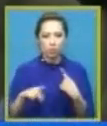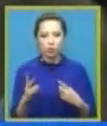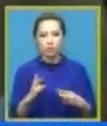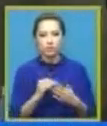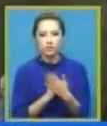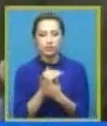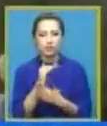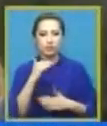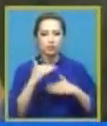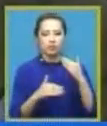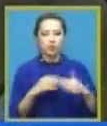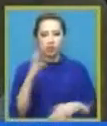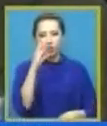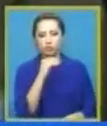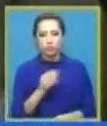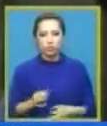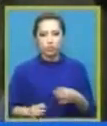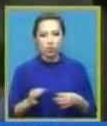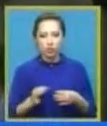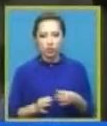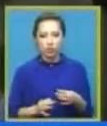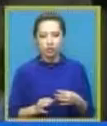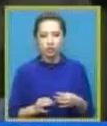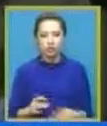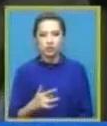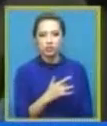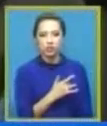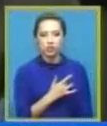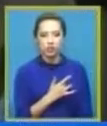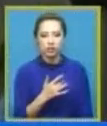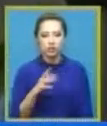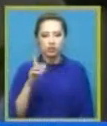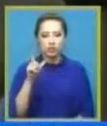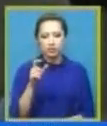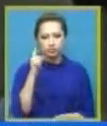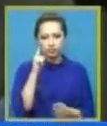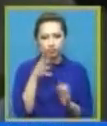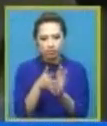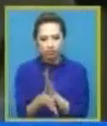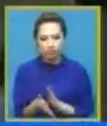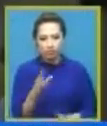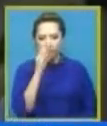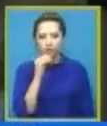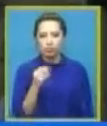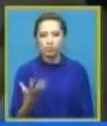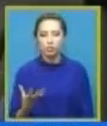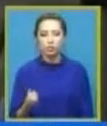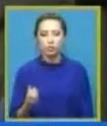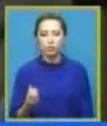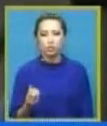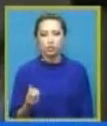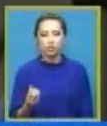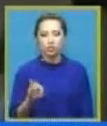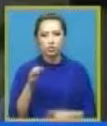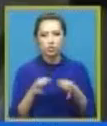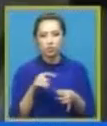Содан кейін енді кішкене жүрегі де былай адамдар түсінетіндей былай ету керек. Неге десеңіз, күнде алдында